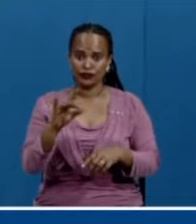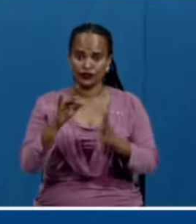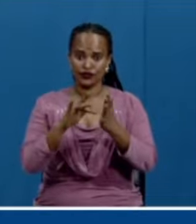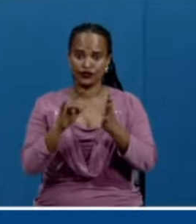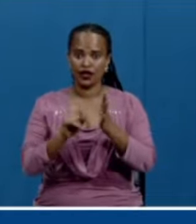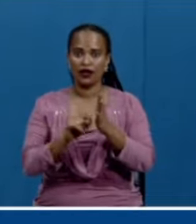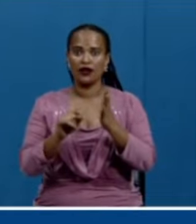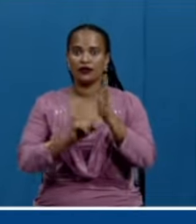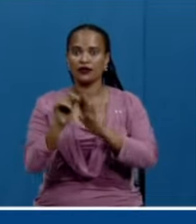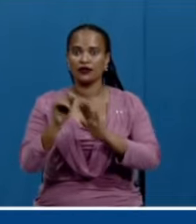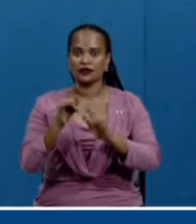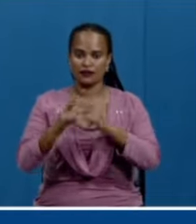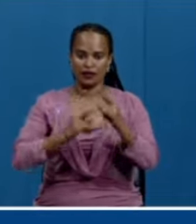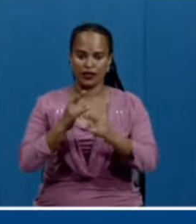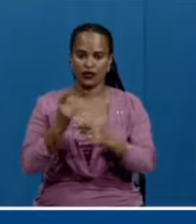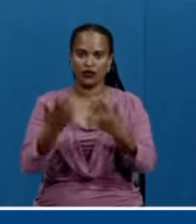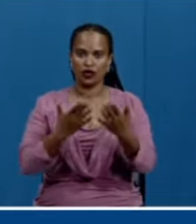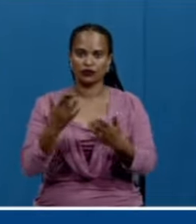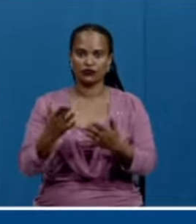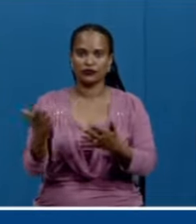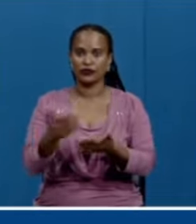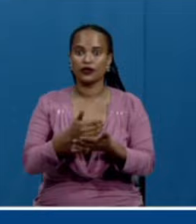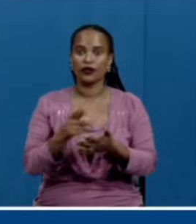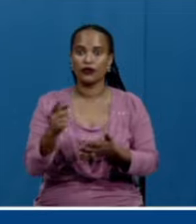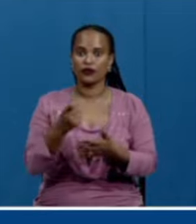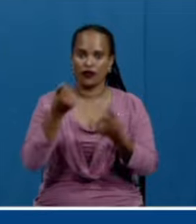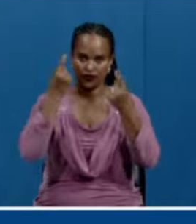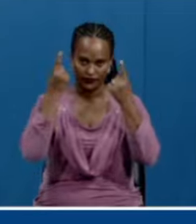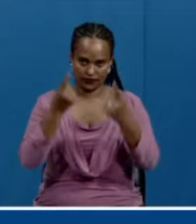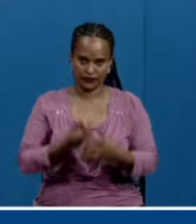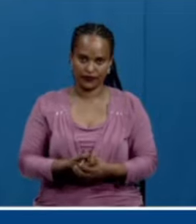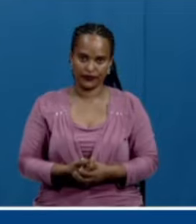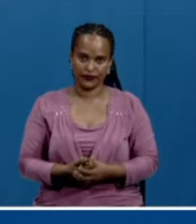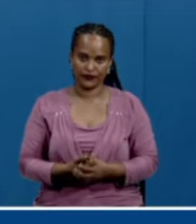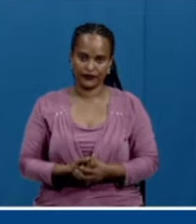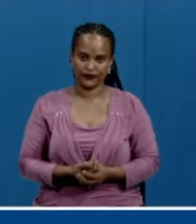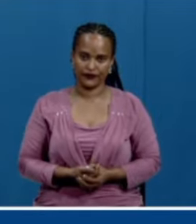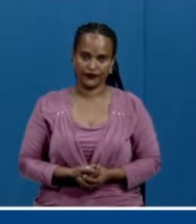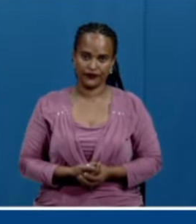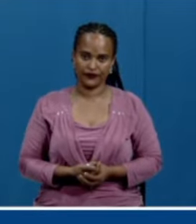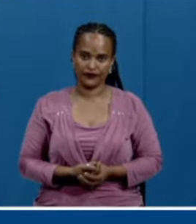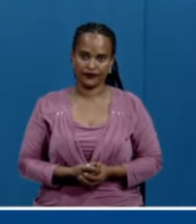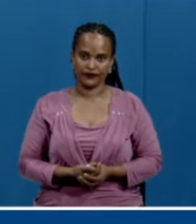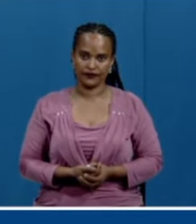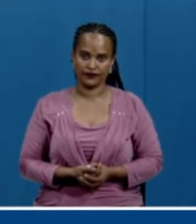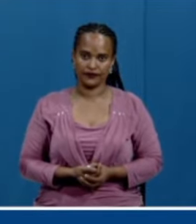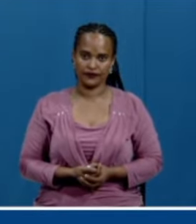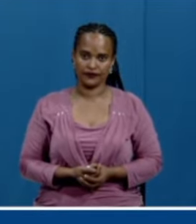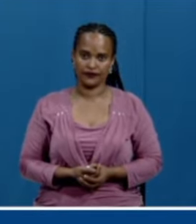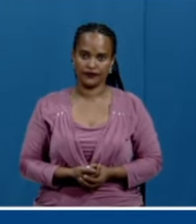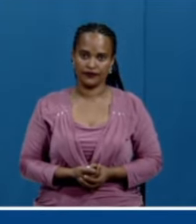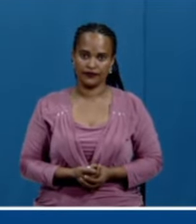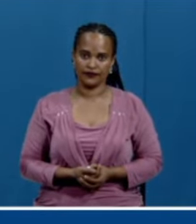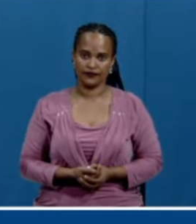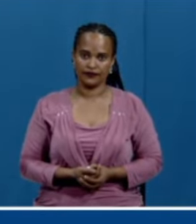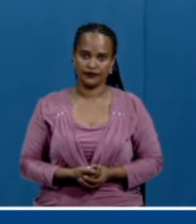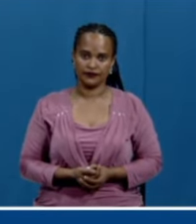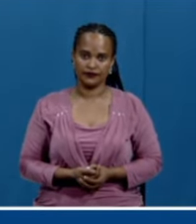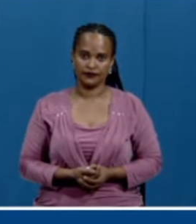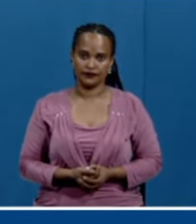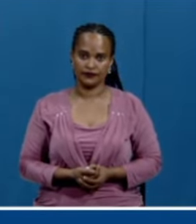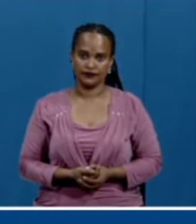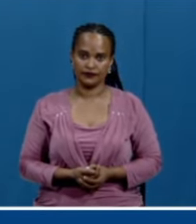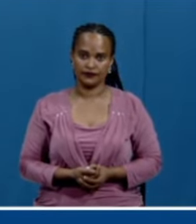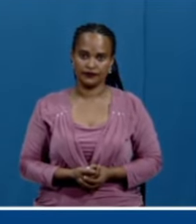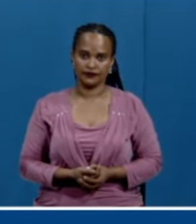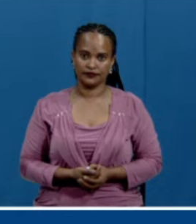ትግራይ ምፍጣርን ዘመናዊት ግልጋሎታት ምትእታውን ምዃኑ እውን ኣገንዚቦም። We want to contribute to digital Ethiopia, digital